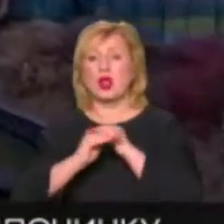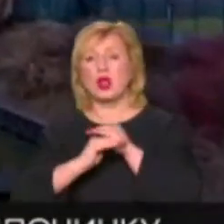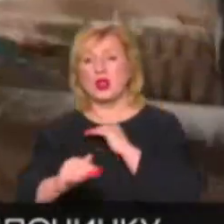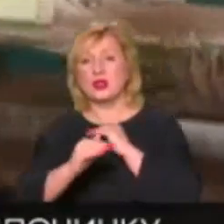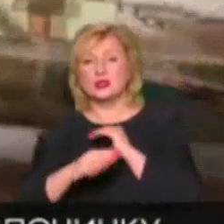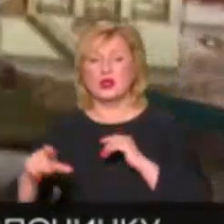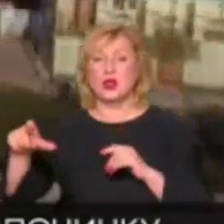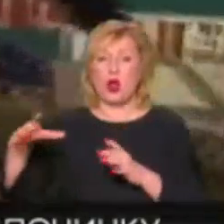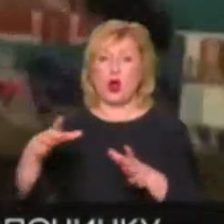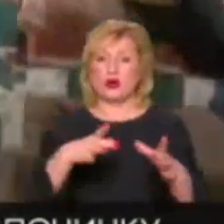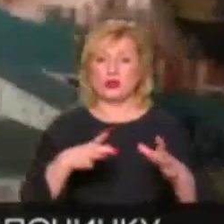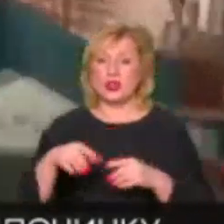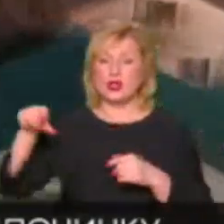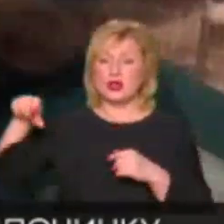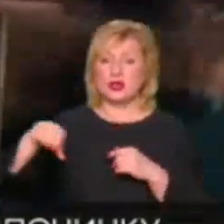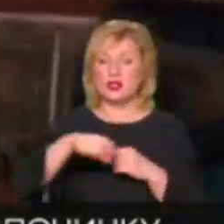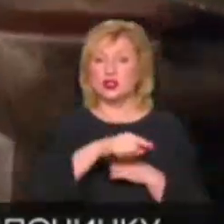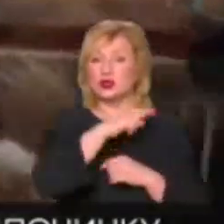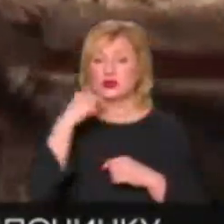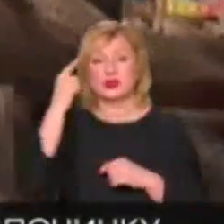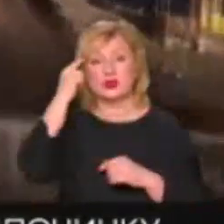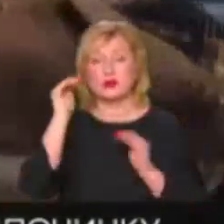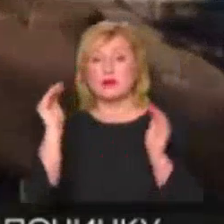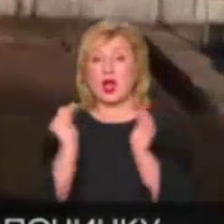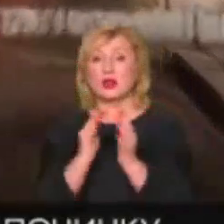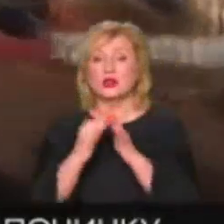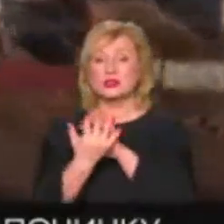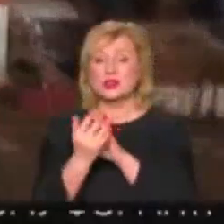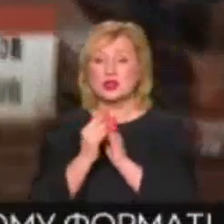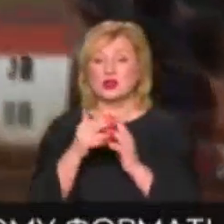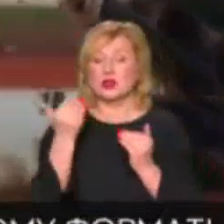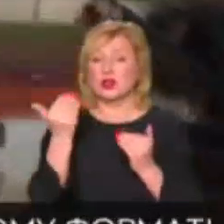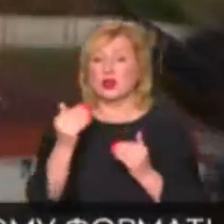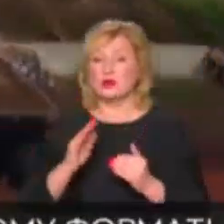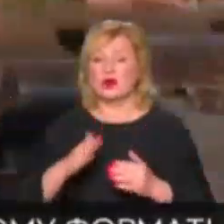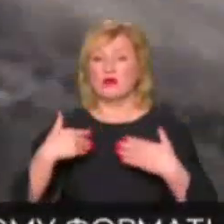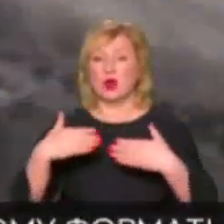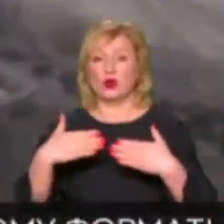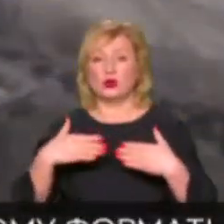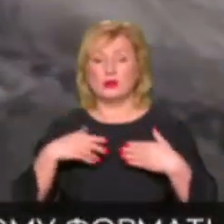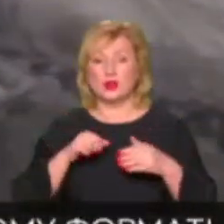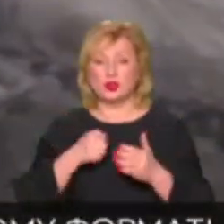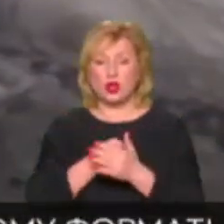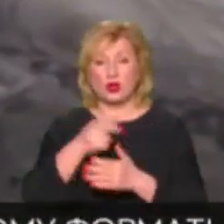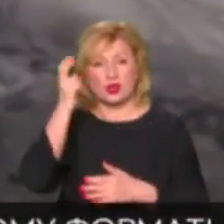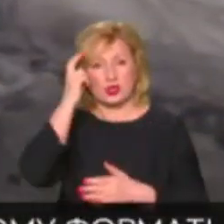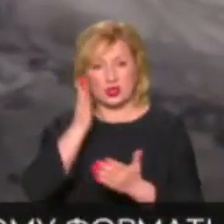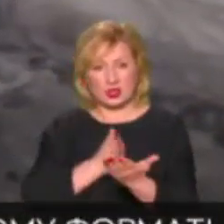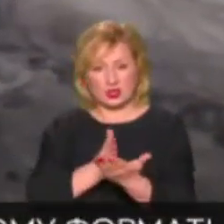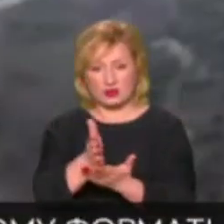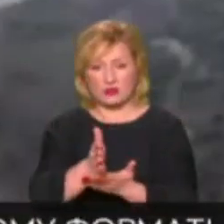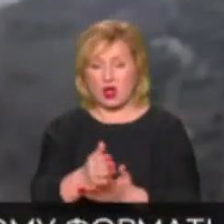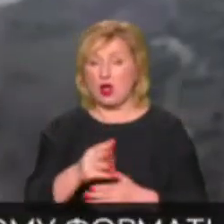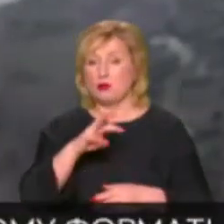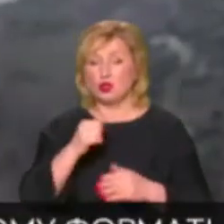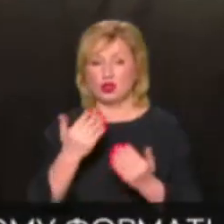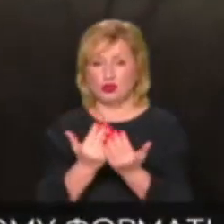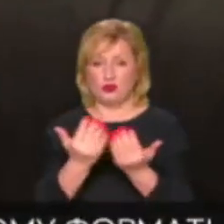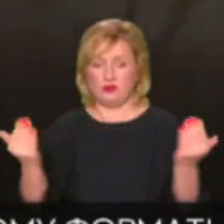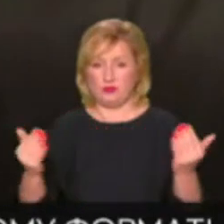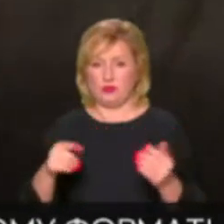і річка. Росіяни думали, що маленьке село стане їхніми воротами до Києва. Мощун же став їхньою брамою в